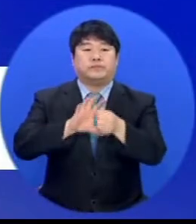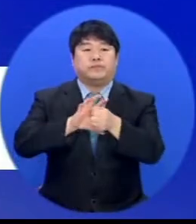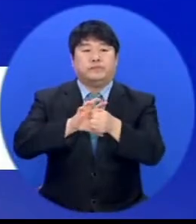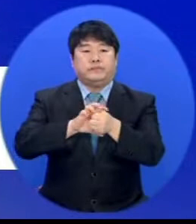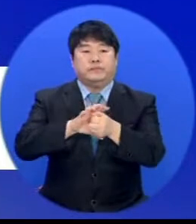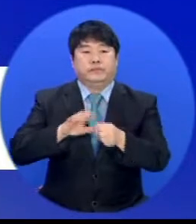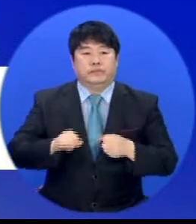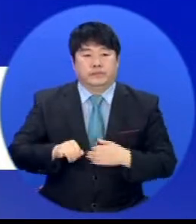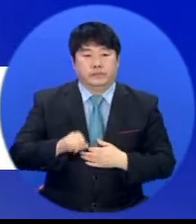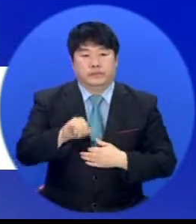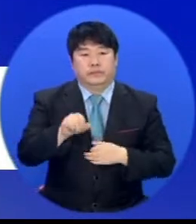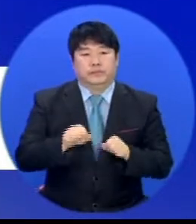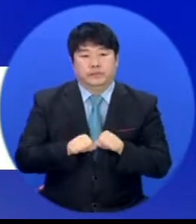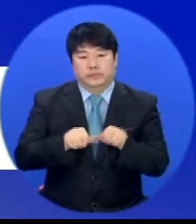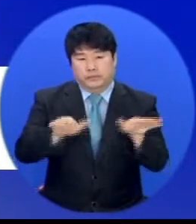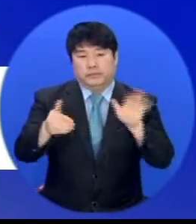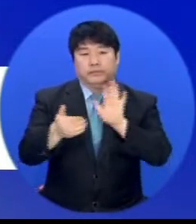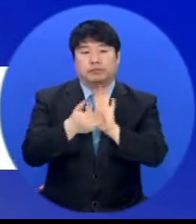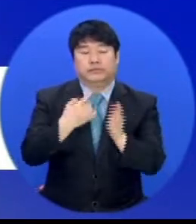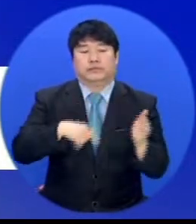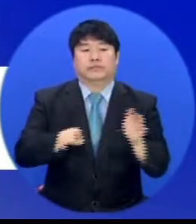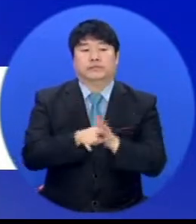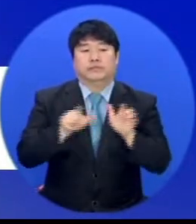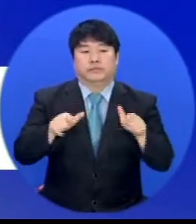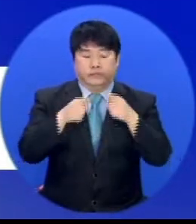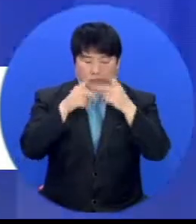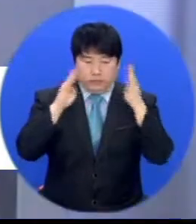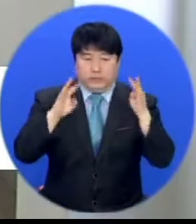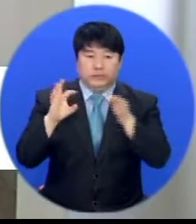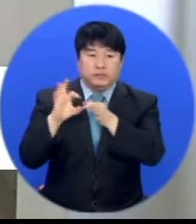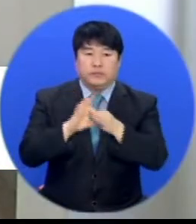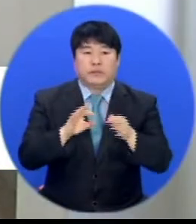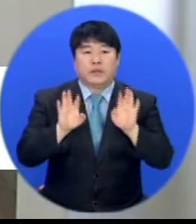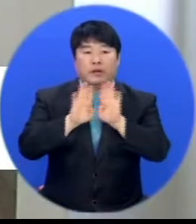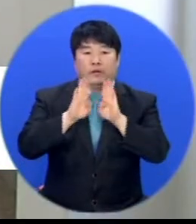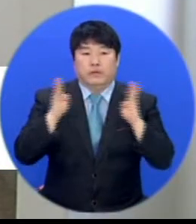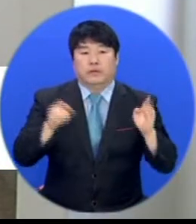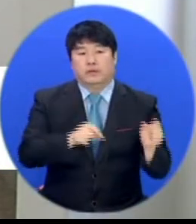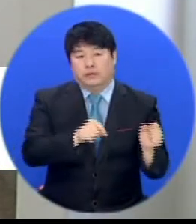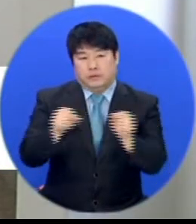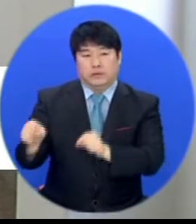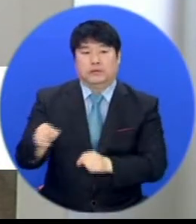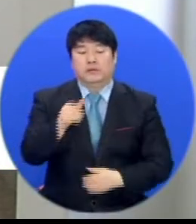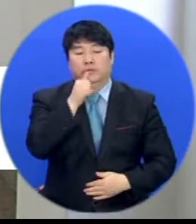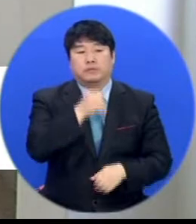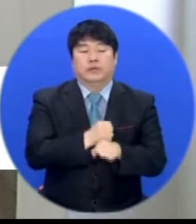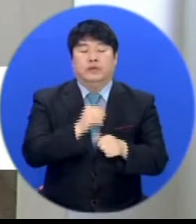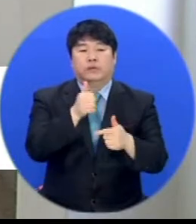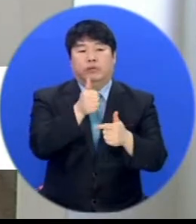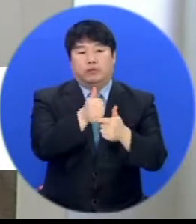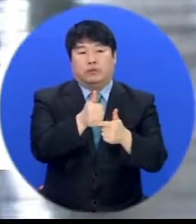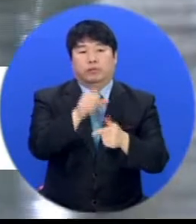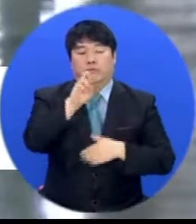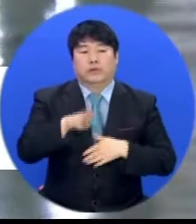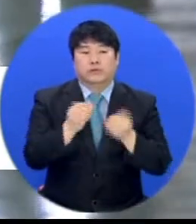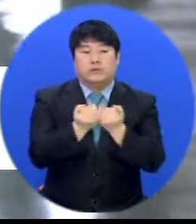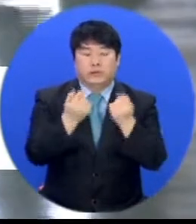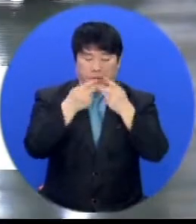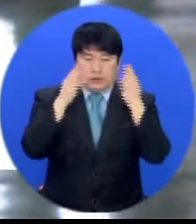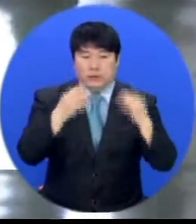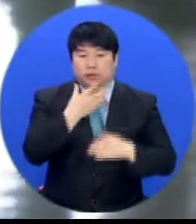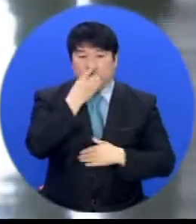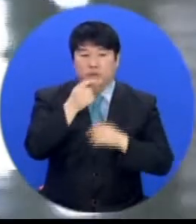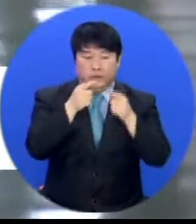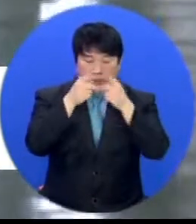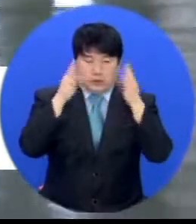신종 코로나 확산 방지를 위해 지역 대학들이 잇따라 개강을 연기하고 있습니다. 호남대와 광주여대,